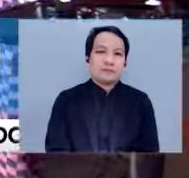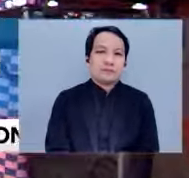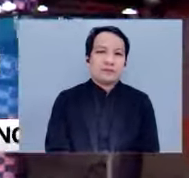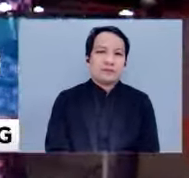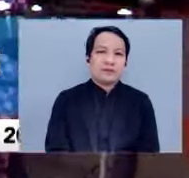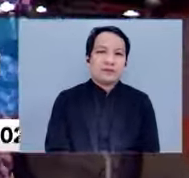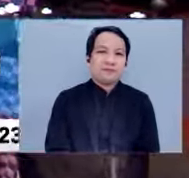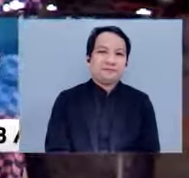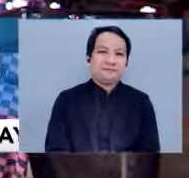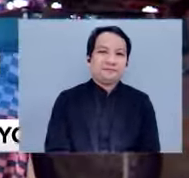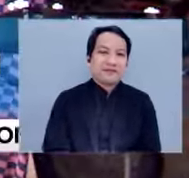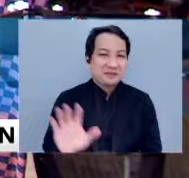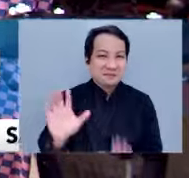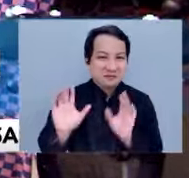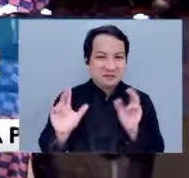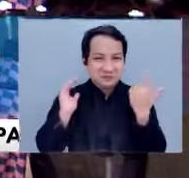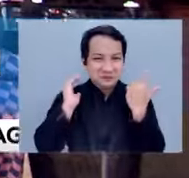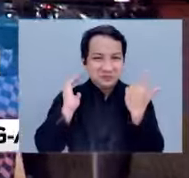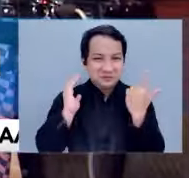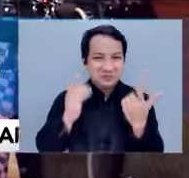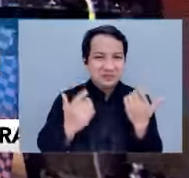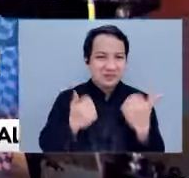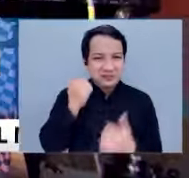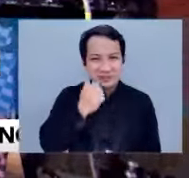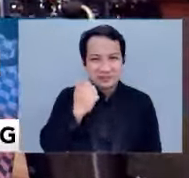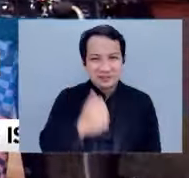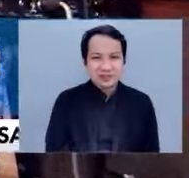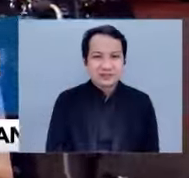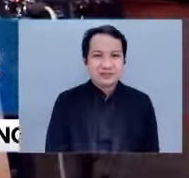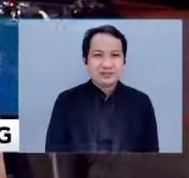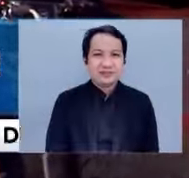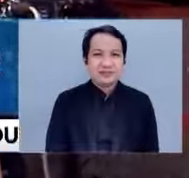a cool girl. Yes, siya na po yun.